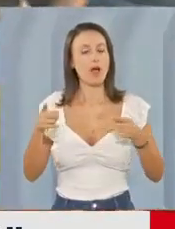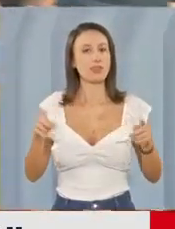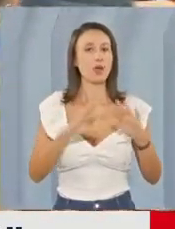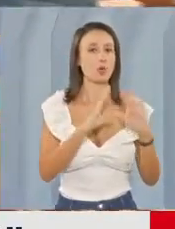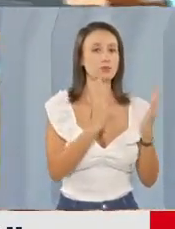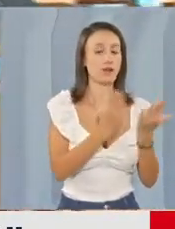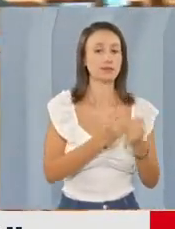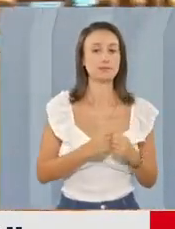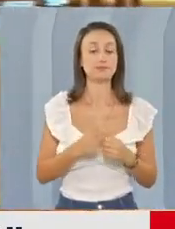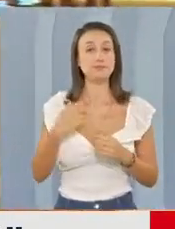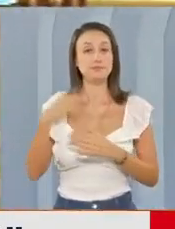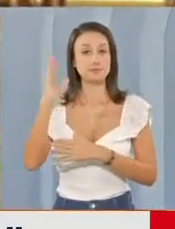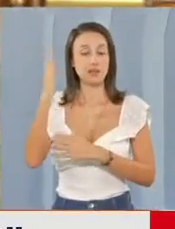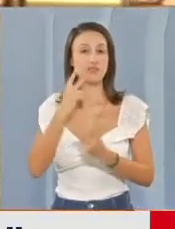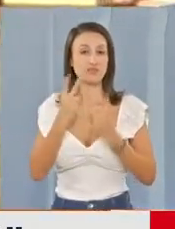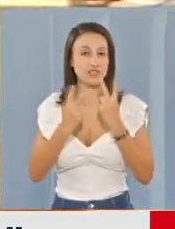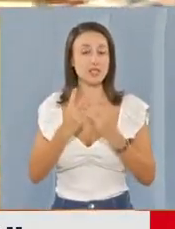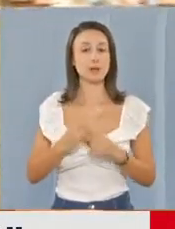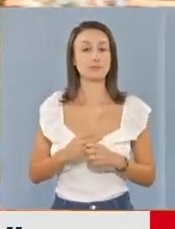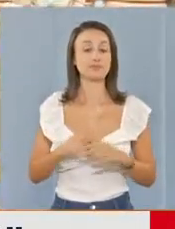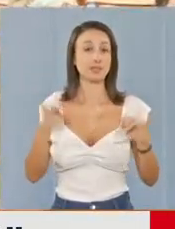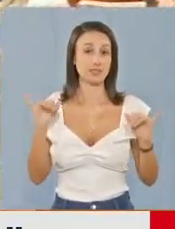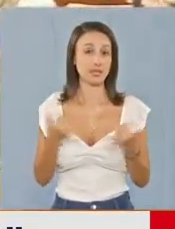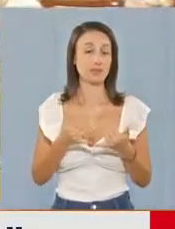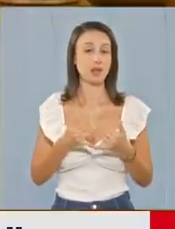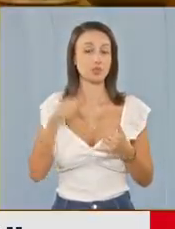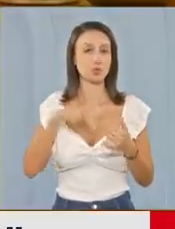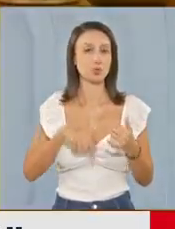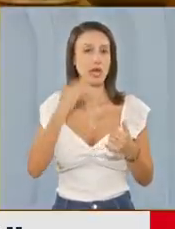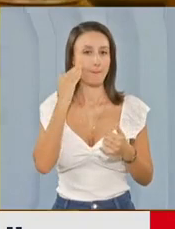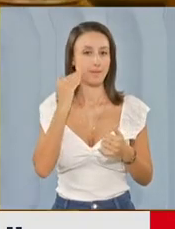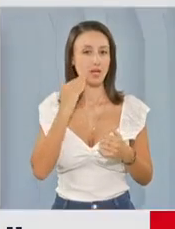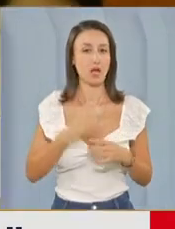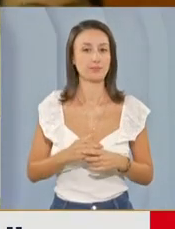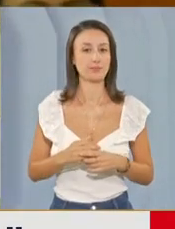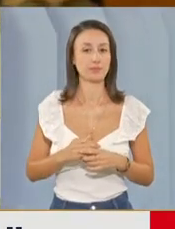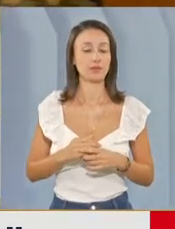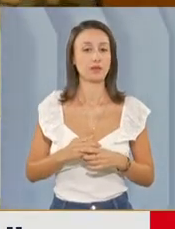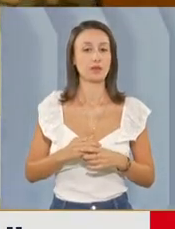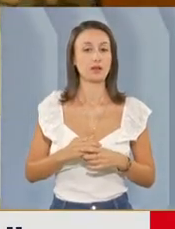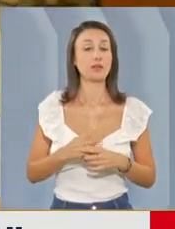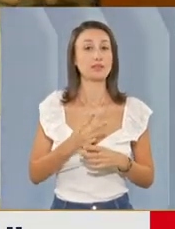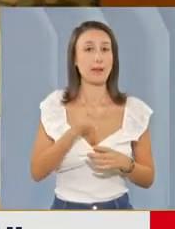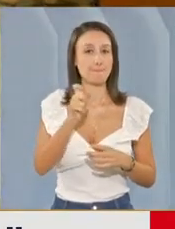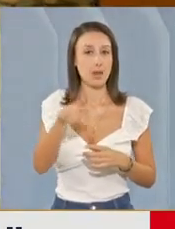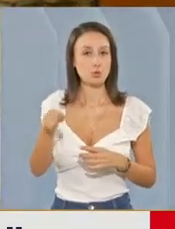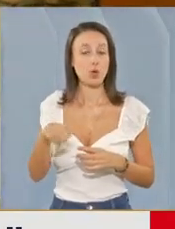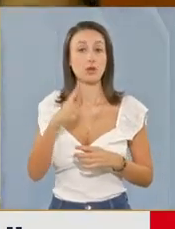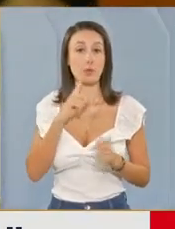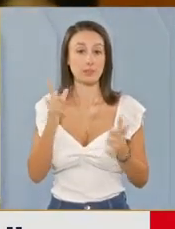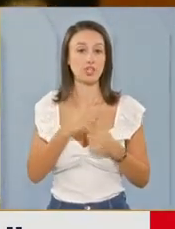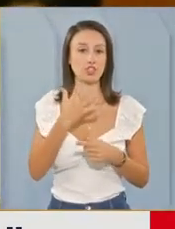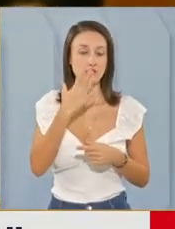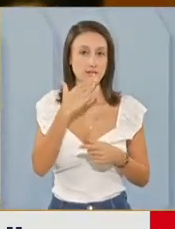continente astfel ce mai îndepărtată vizită a avut loc pe continentul Sud american Carmen Holban Rodica Paraschiv și Viorica Sandu au